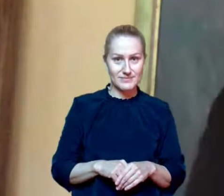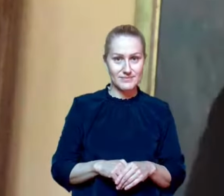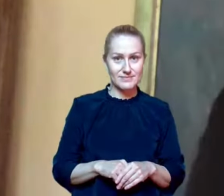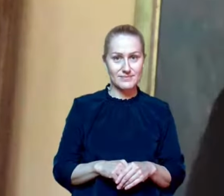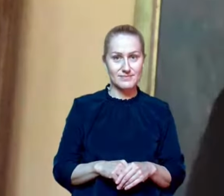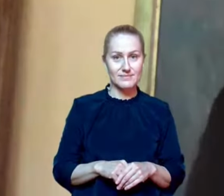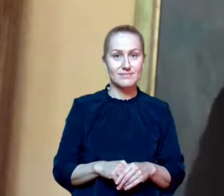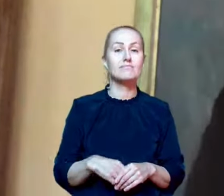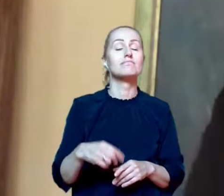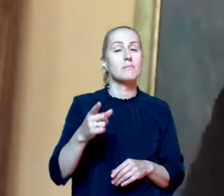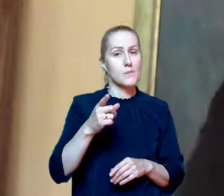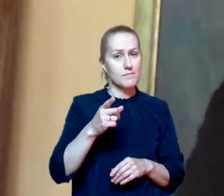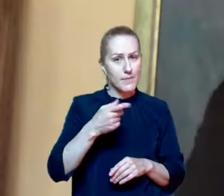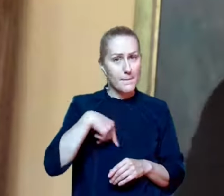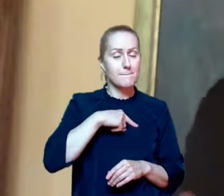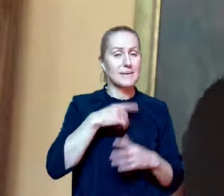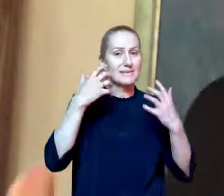Chcemy,